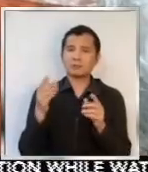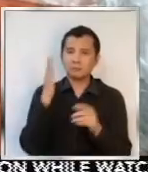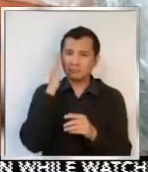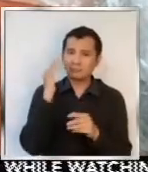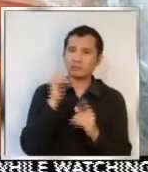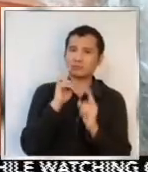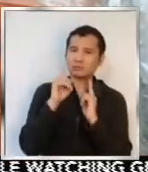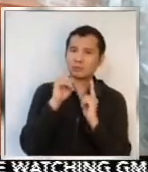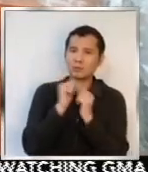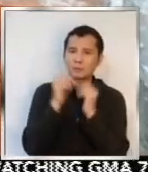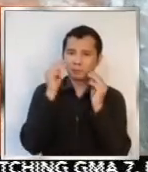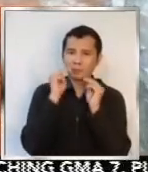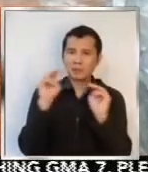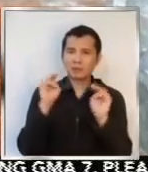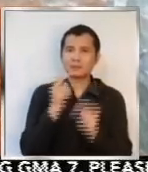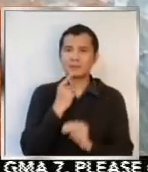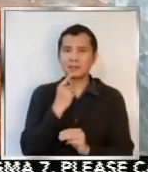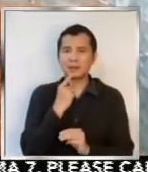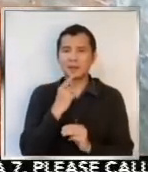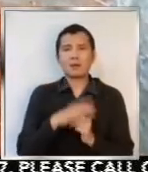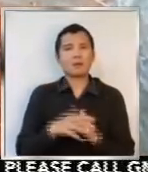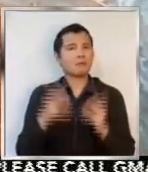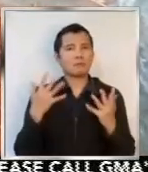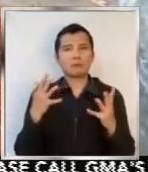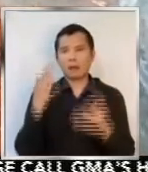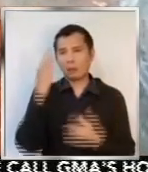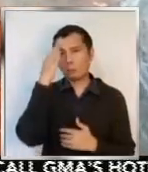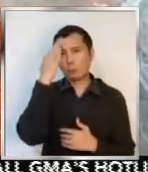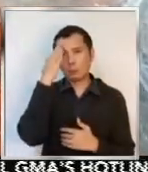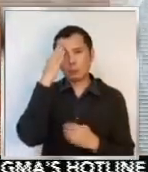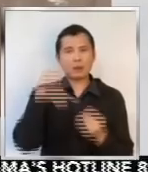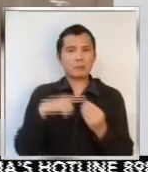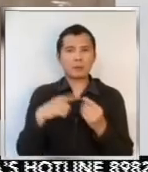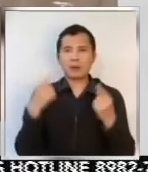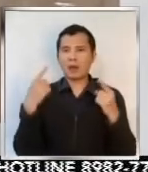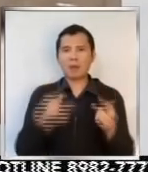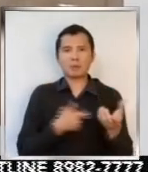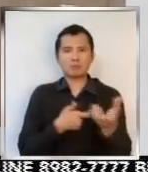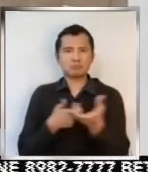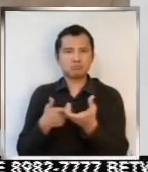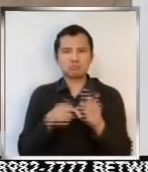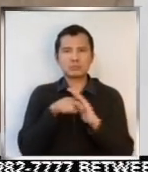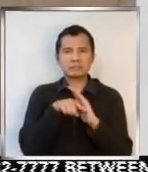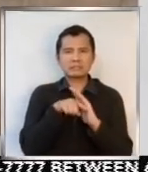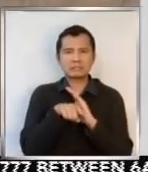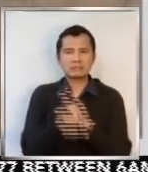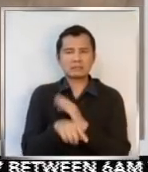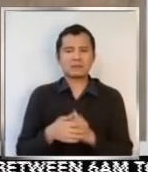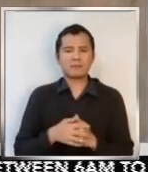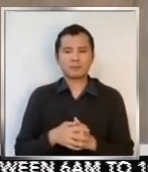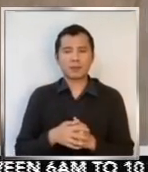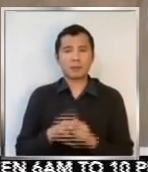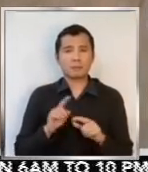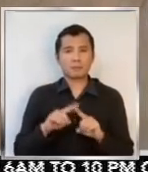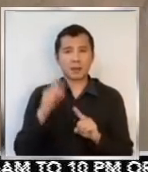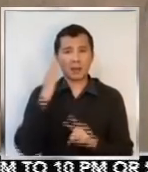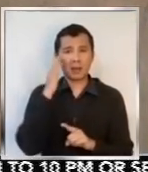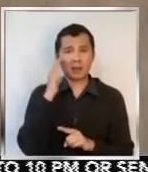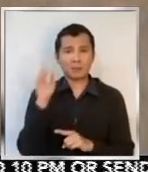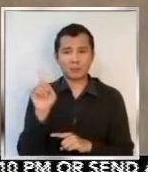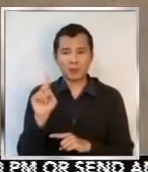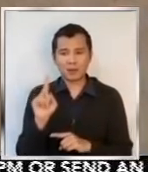kanya, wala siyang nalalaman patungkol sa umano'y mass shooting. Ang alam lang daw niya noon ay may mangyayaring